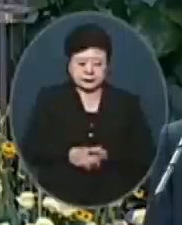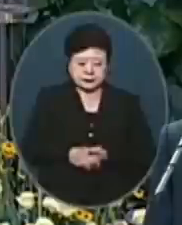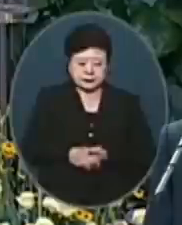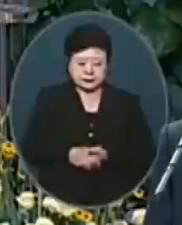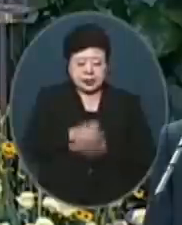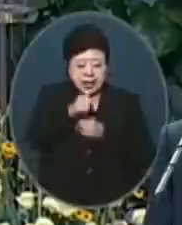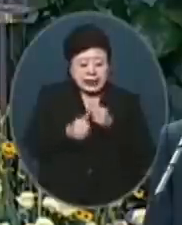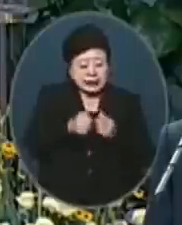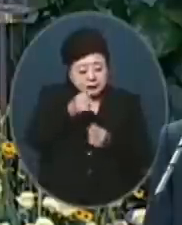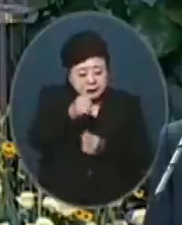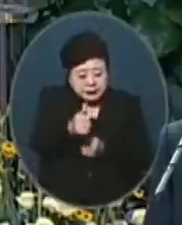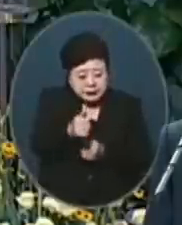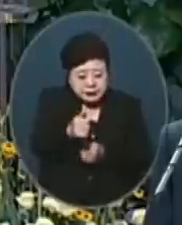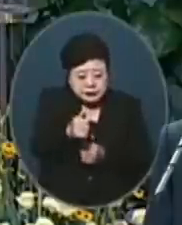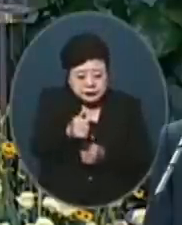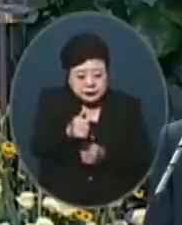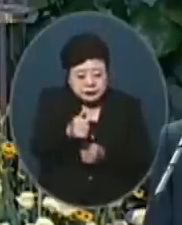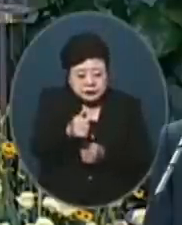하나님은